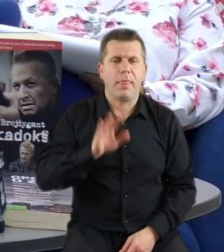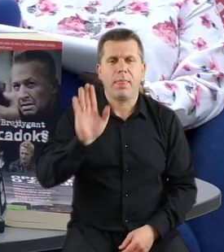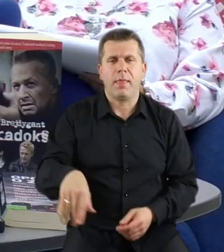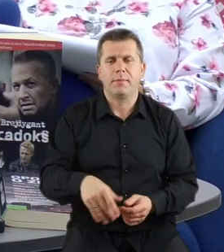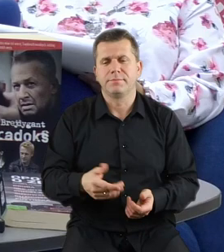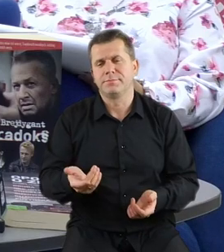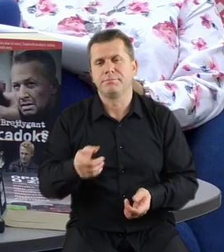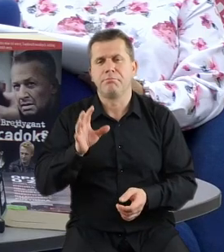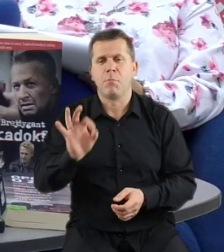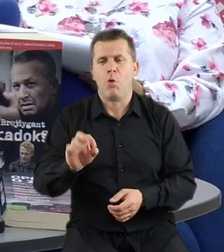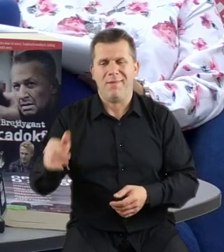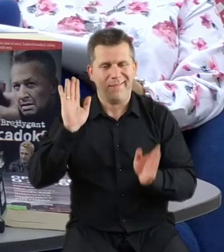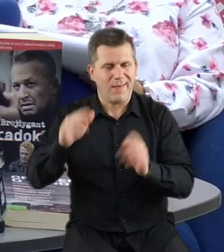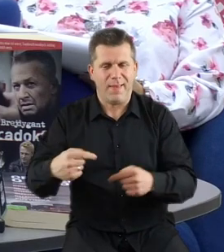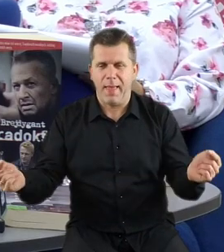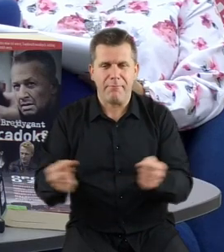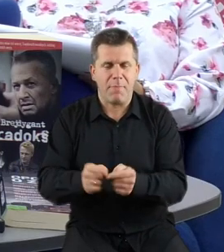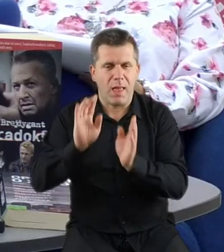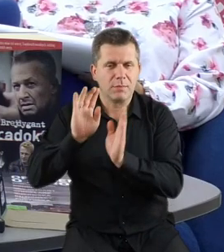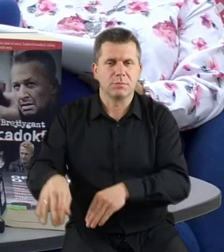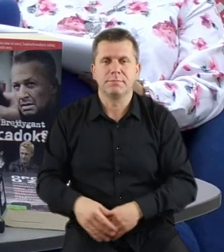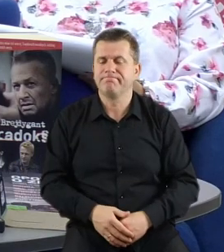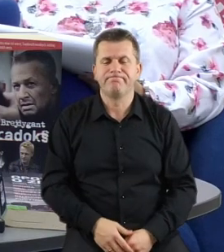szyderą i tak dalej, bo to gdzie one się tam nadają.